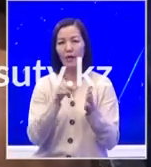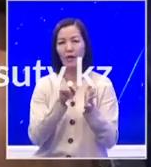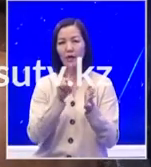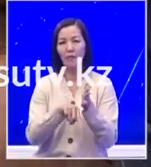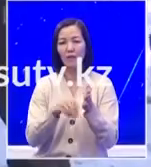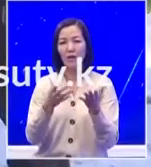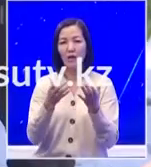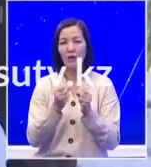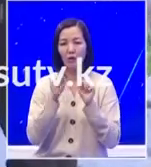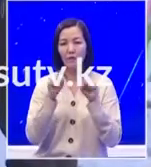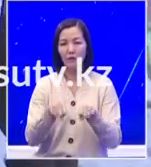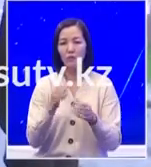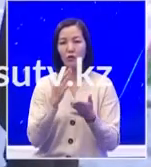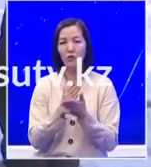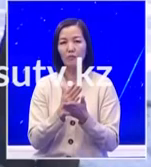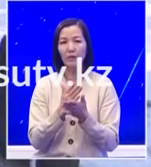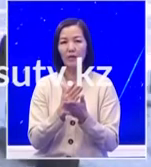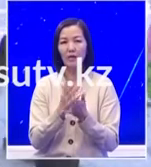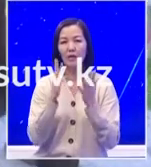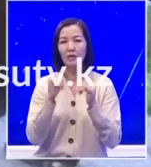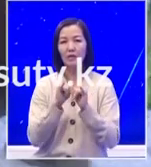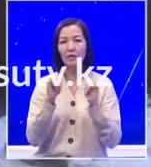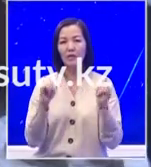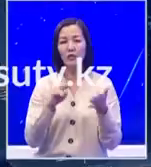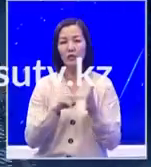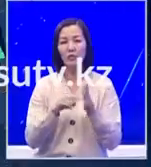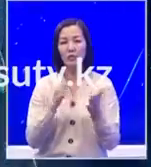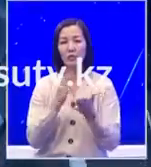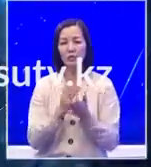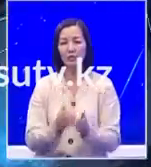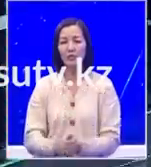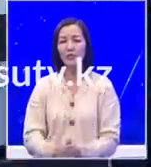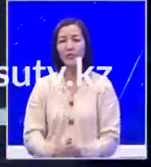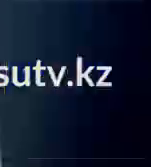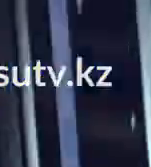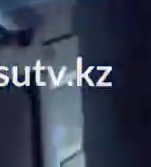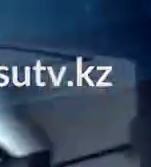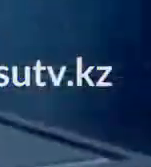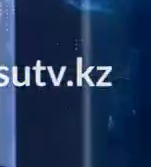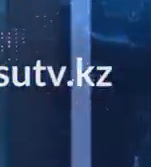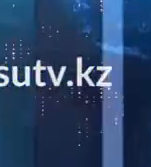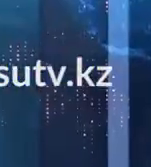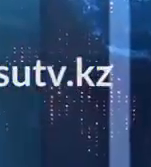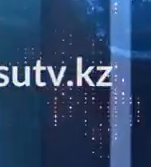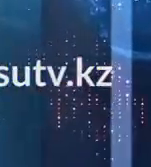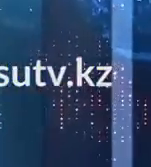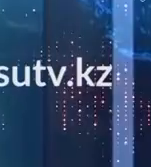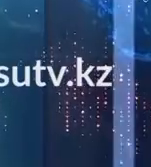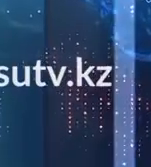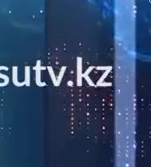алуға мүмкіндік бар. Алда олардың санын арттыру жоспарланып отыр. Камшат Мұхамеджан, Нұржан Мұқанов, Жетісу арнасы,